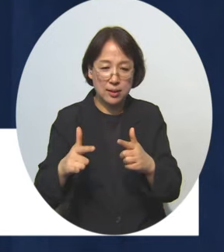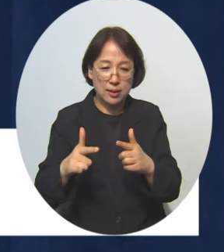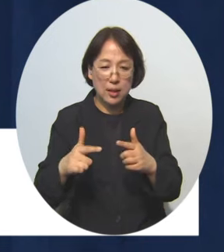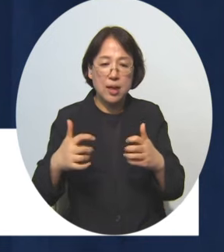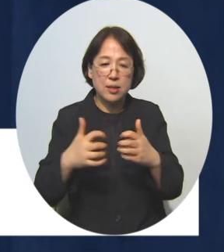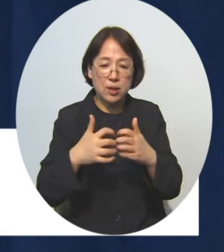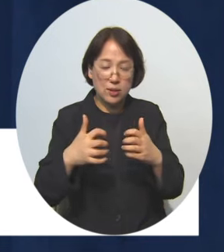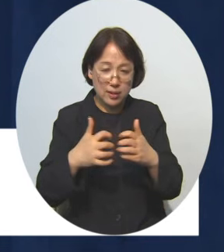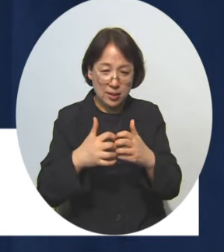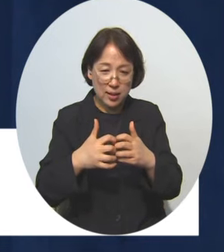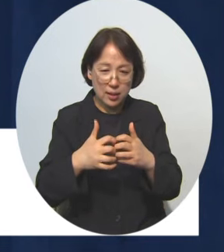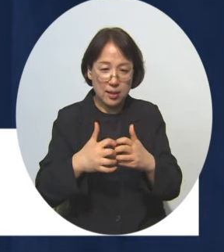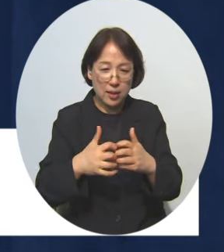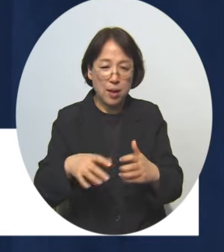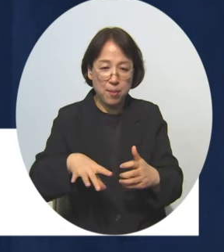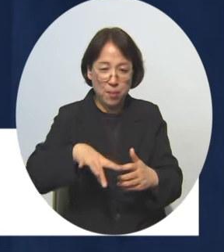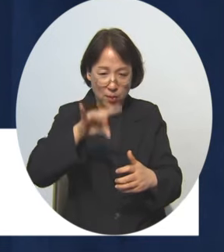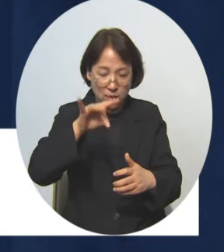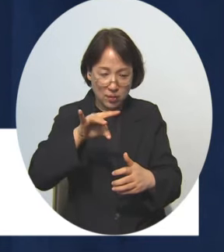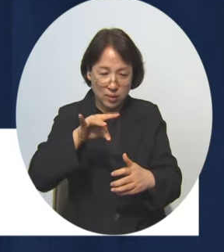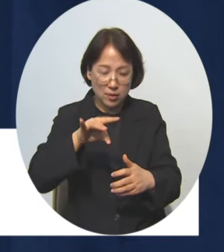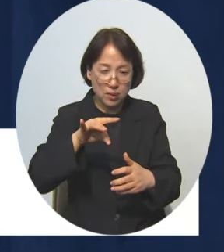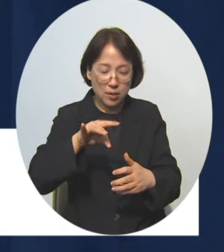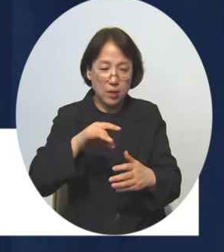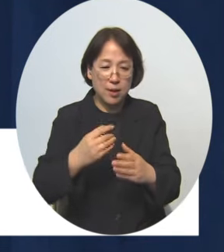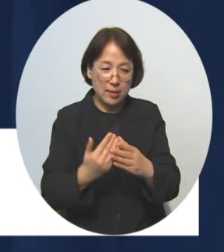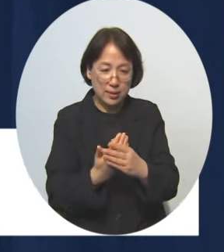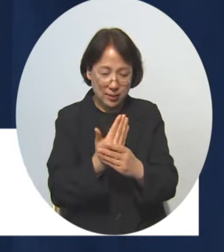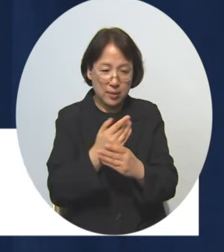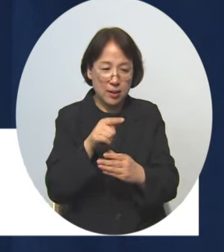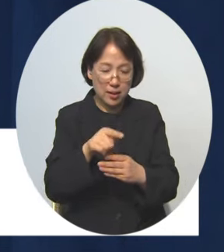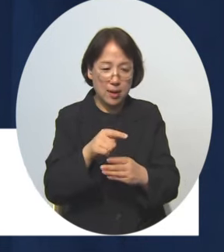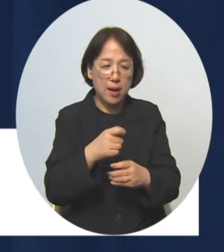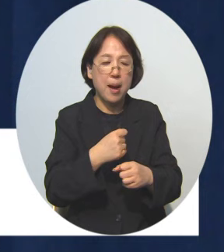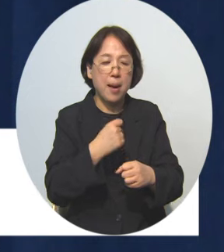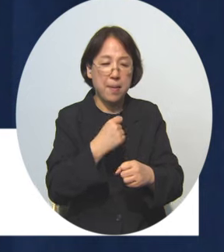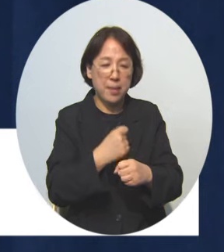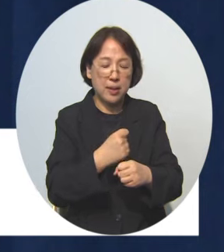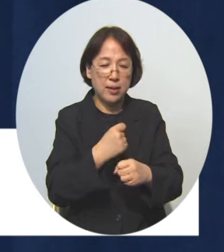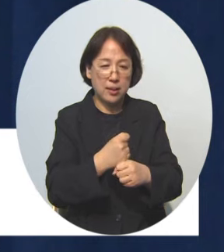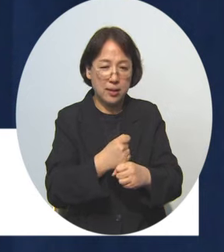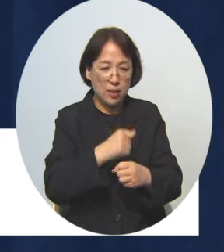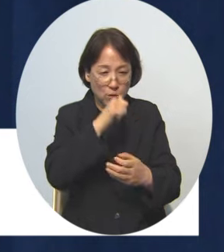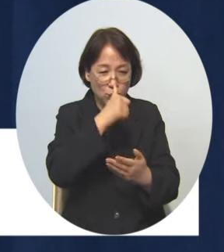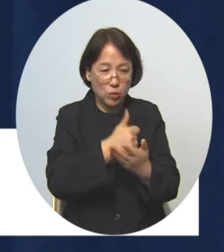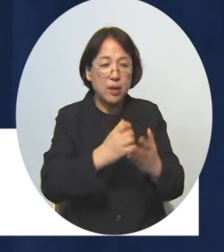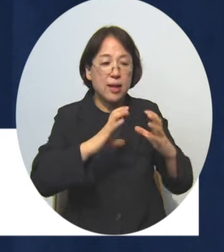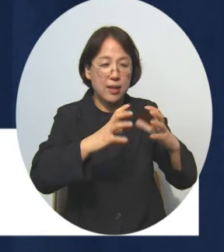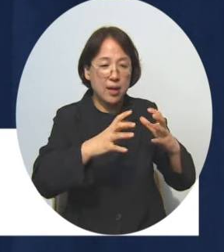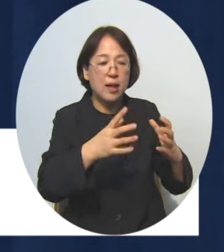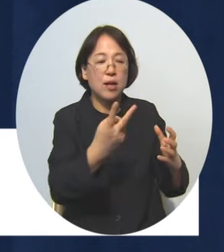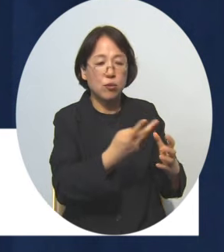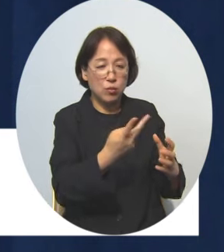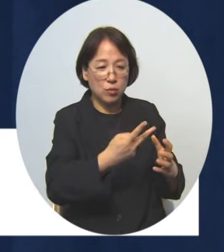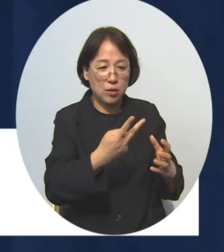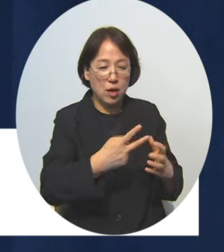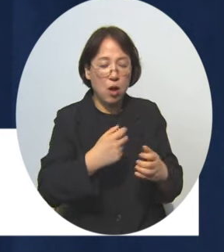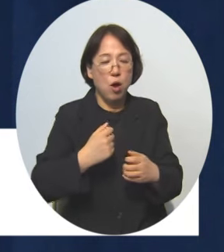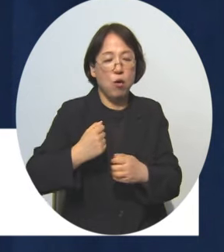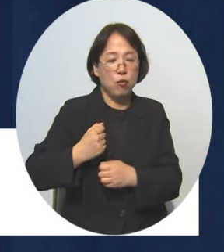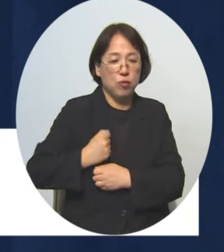일으킨 전력이 있는 쌍방이 일어나지도 않을 국제사회의 선제 공격을 가정하여